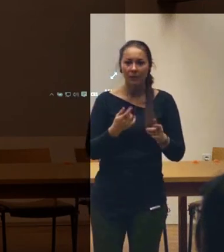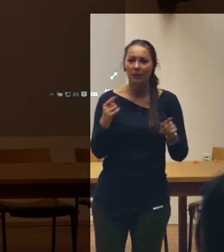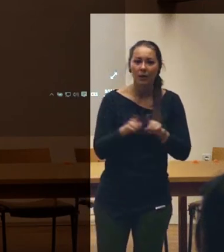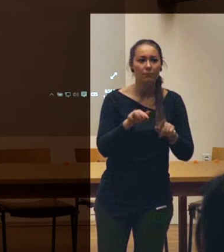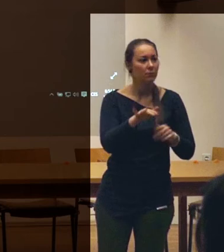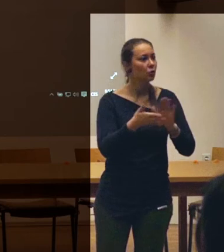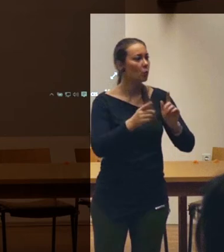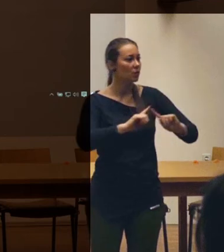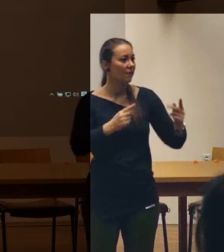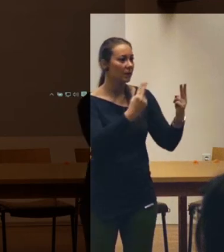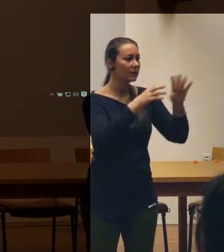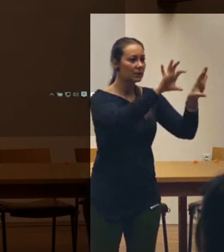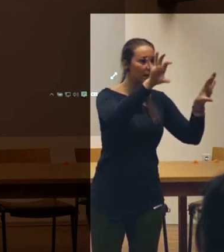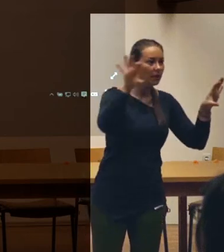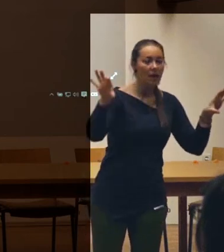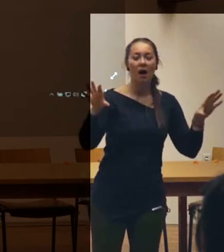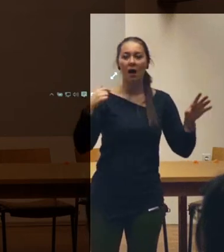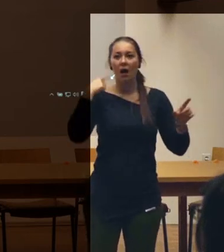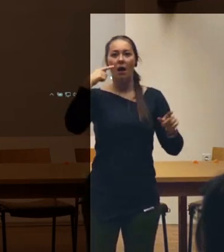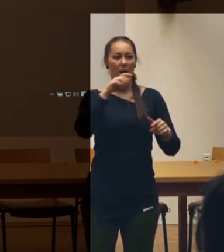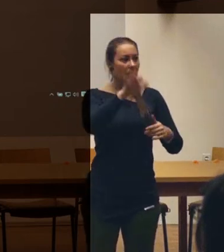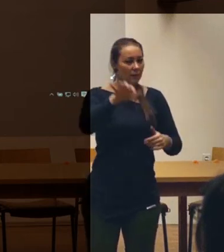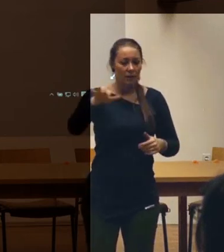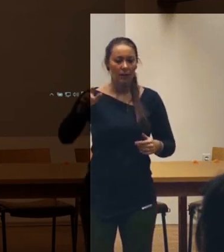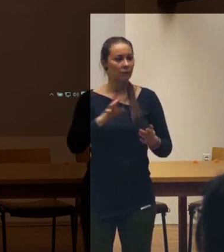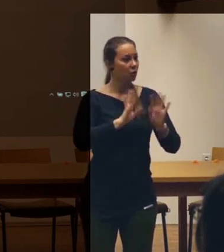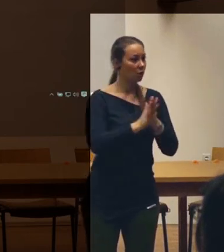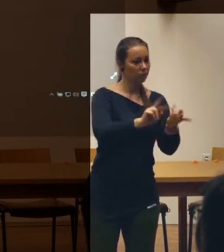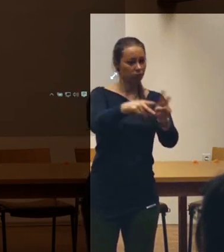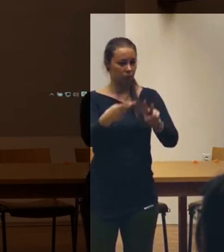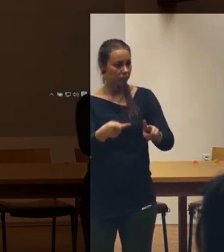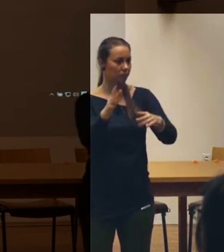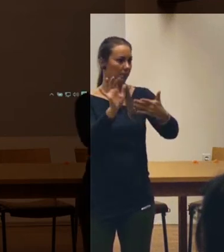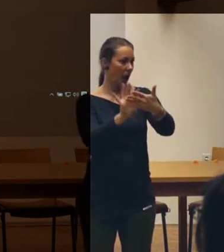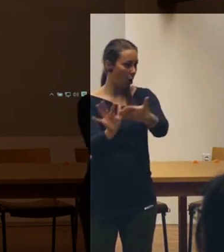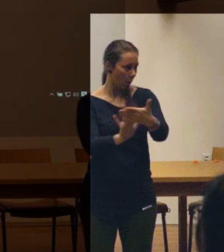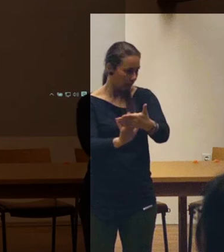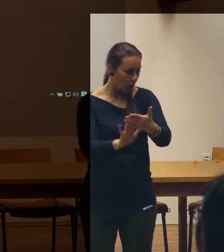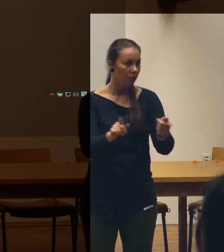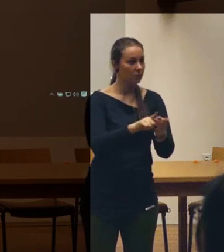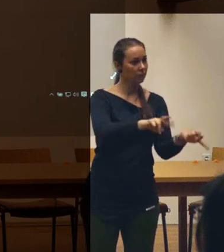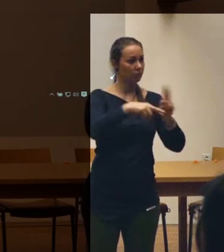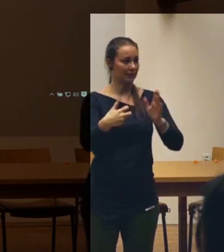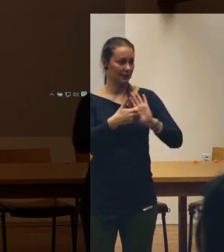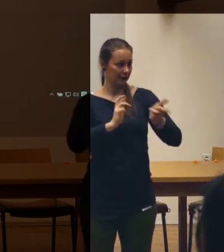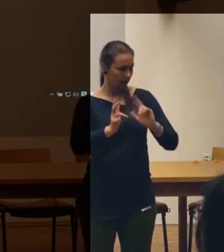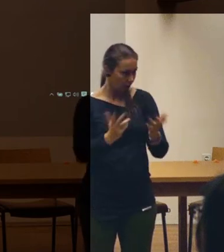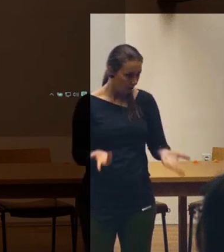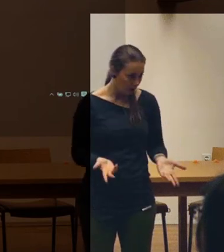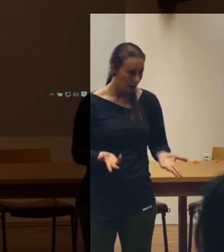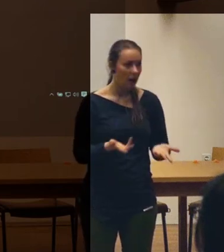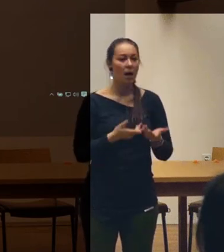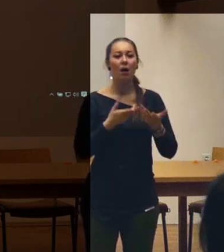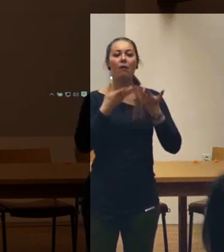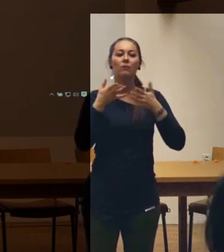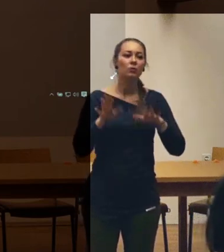je, prekladali do Brailleho písma a prekladali sme ho do znakovej reči českej s tým, že tie texty neboli